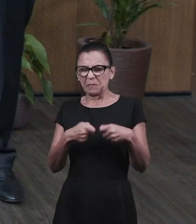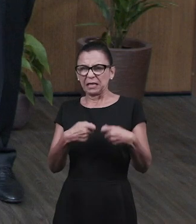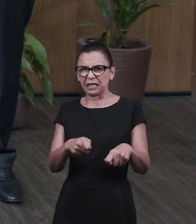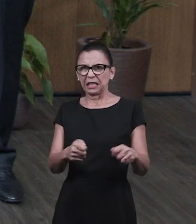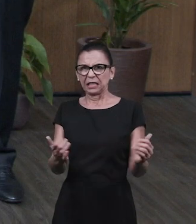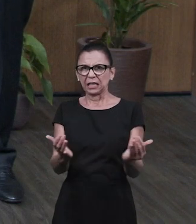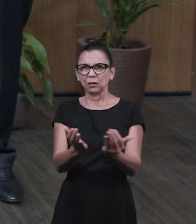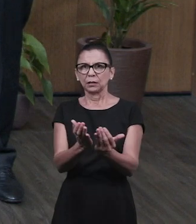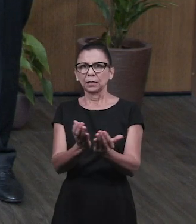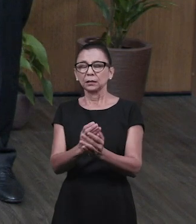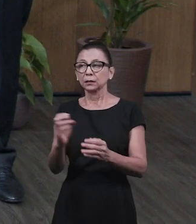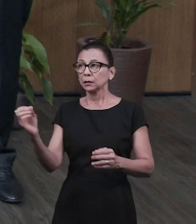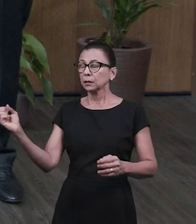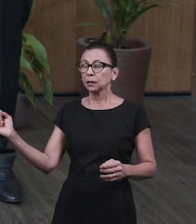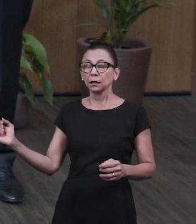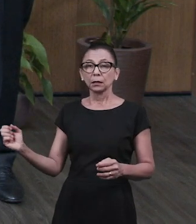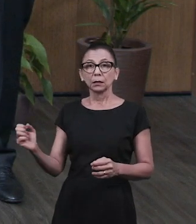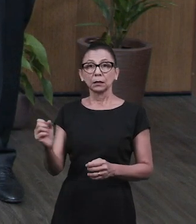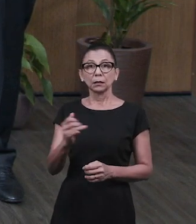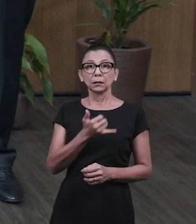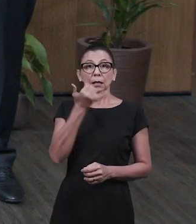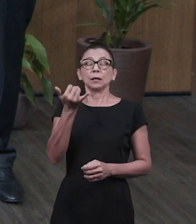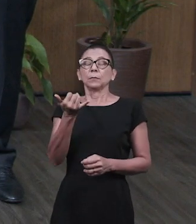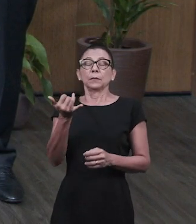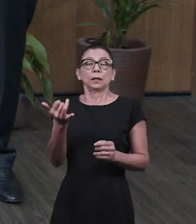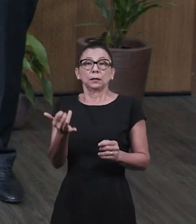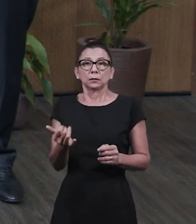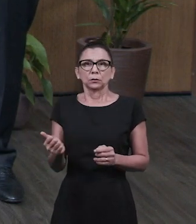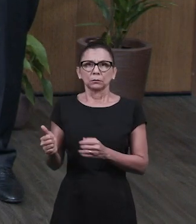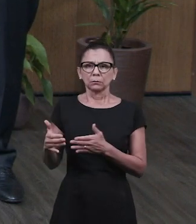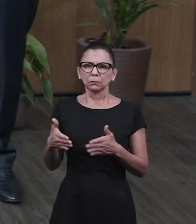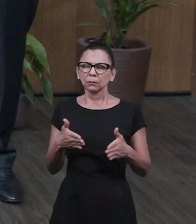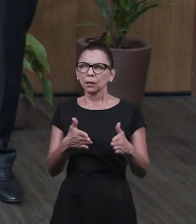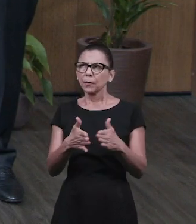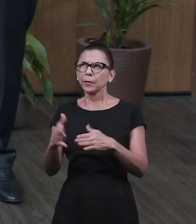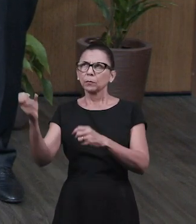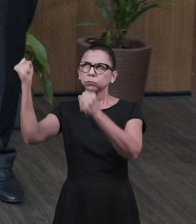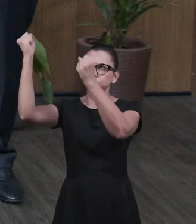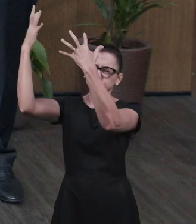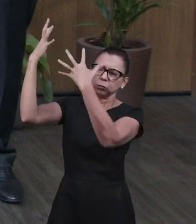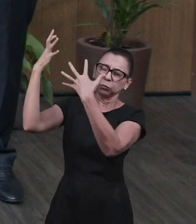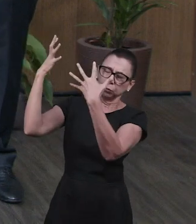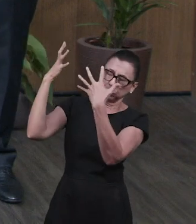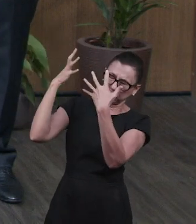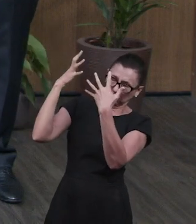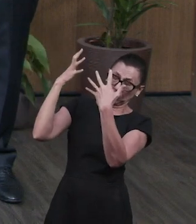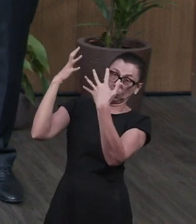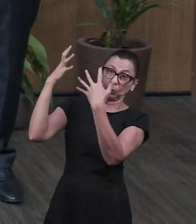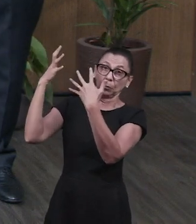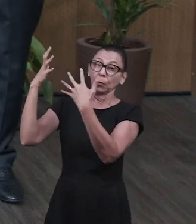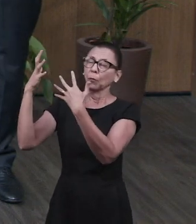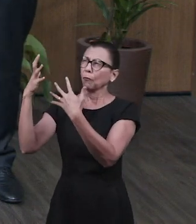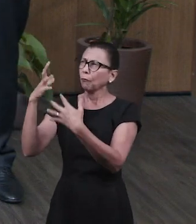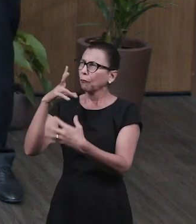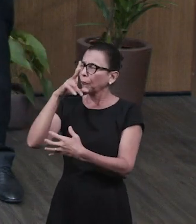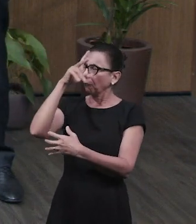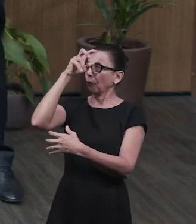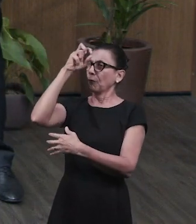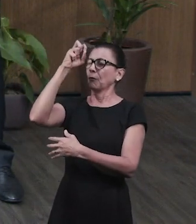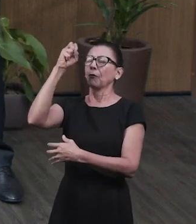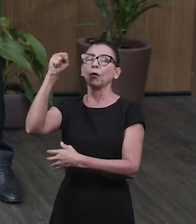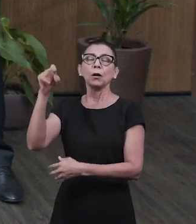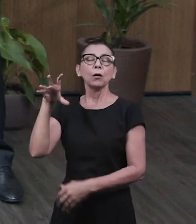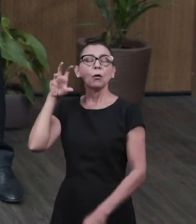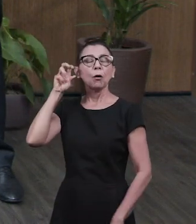encerclé par un resplendeur de lumière au ciel. Il a entendu la voix du Seigneur Jésus en lui